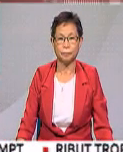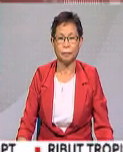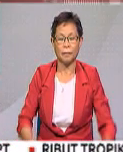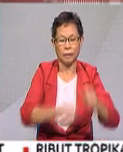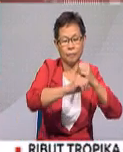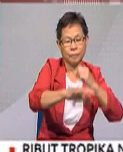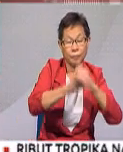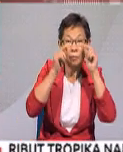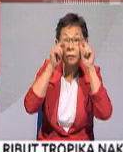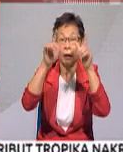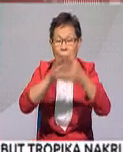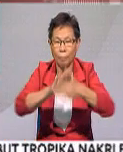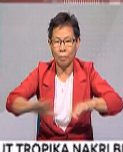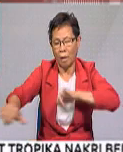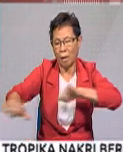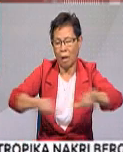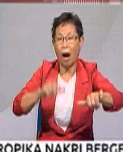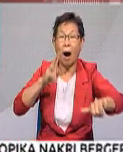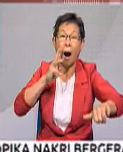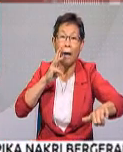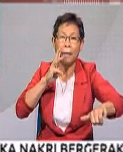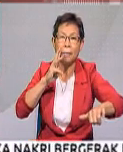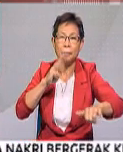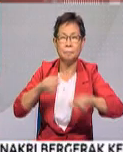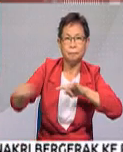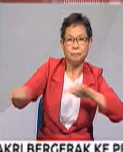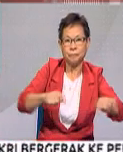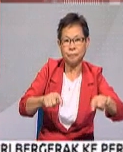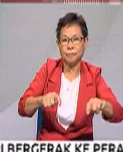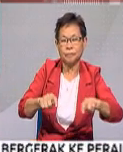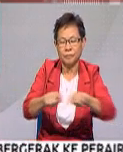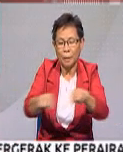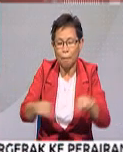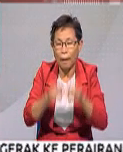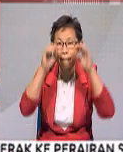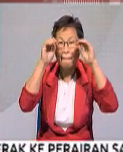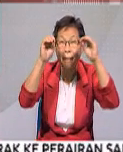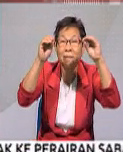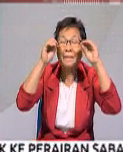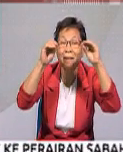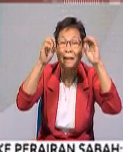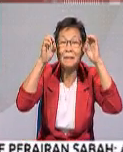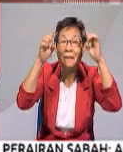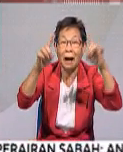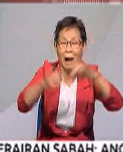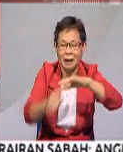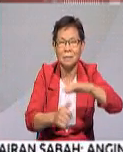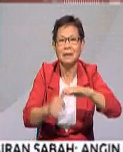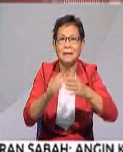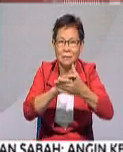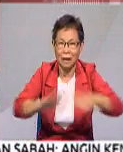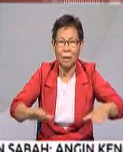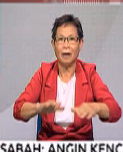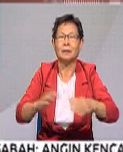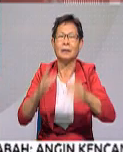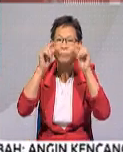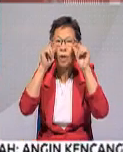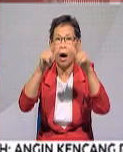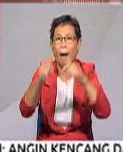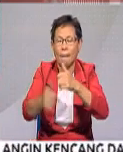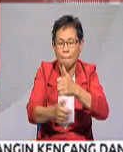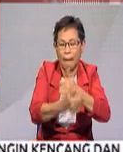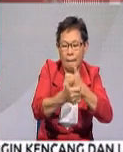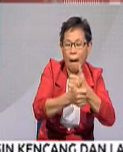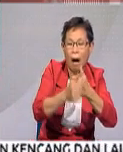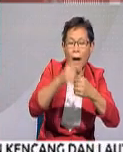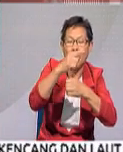Kempen Kesedaran Keselamatan Aktiviti Air akan bertindak sebagai platform pendidikan asas keselamatan dan kesedaran mengenai bahaya aktiviti air